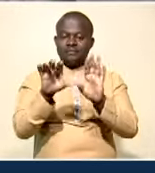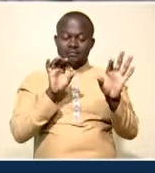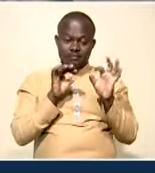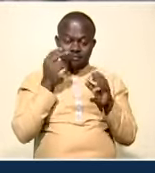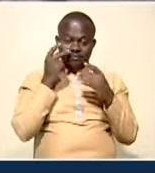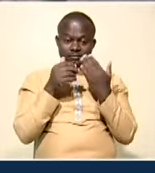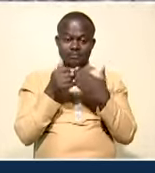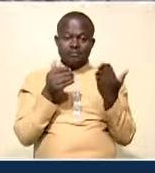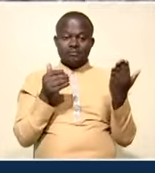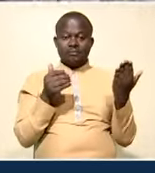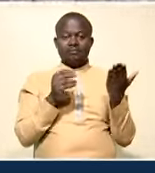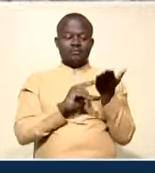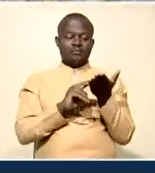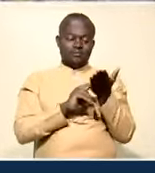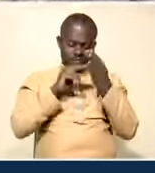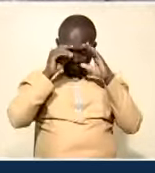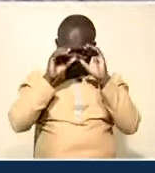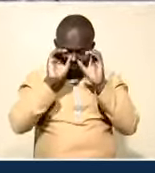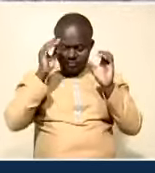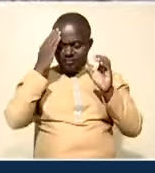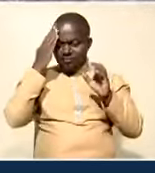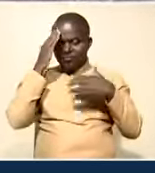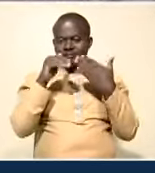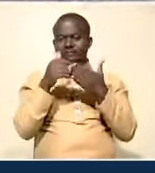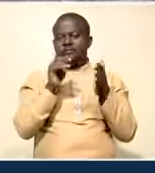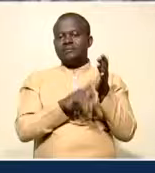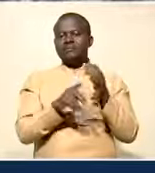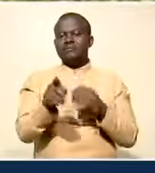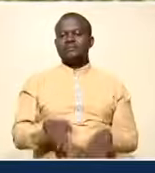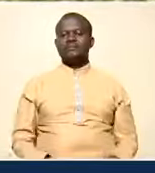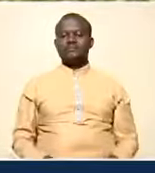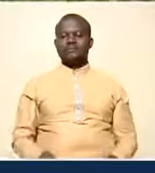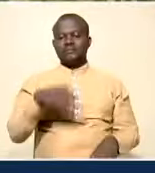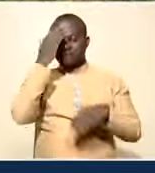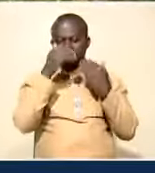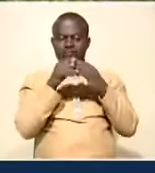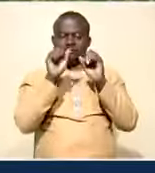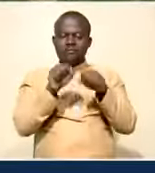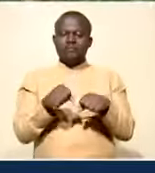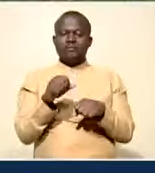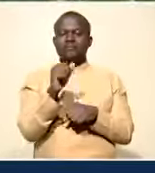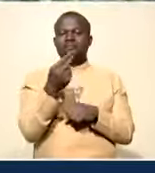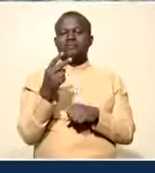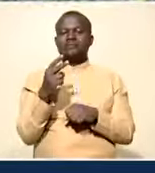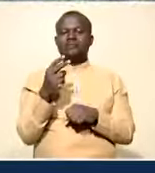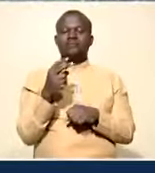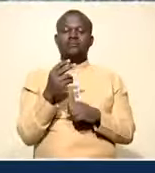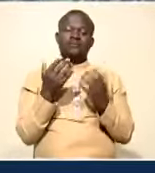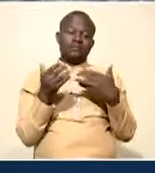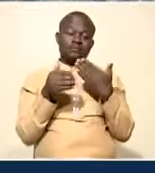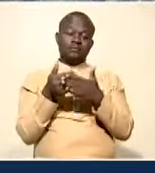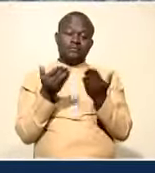nitufata sample turayikoresha laboratory test turahita tumenya ibyo ari byo ko possibilité ya kabiri noya nuko